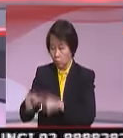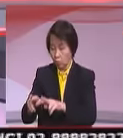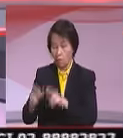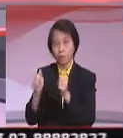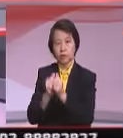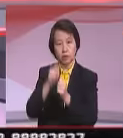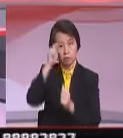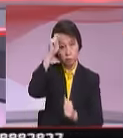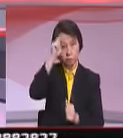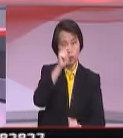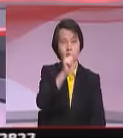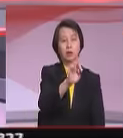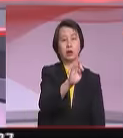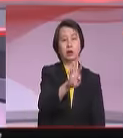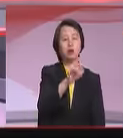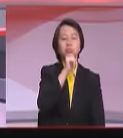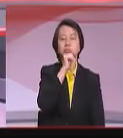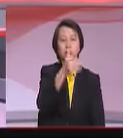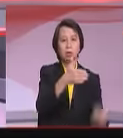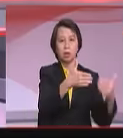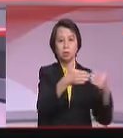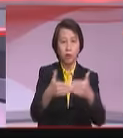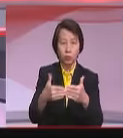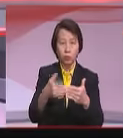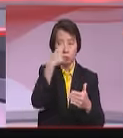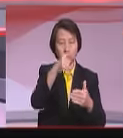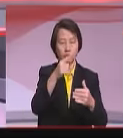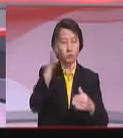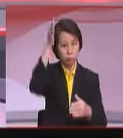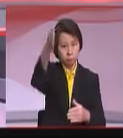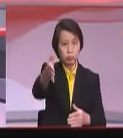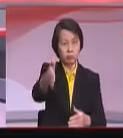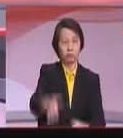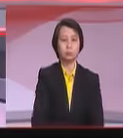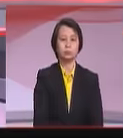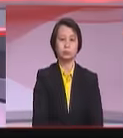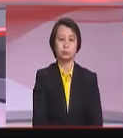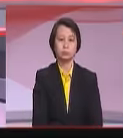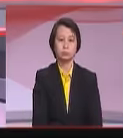bersama Terengganu FC tidak disambung bagi musim depan.